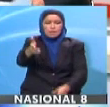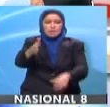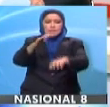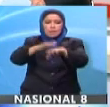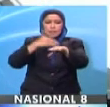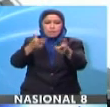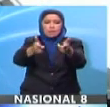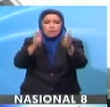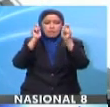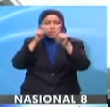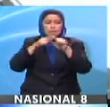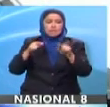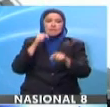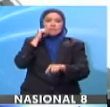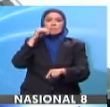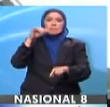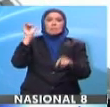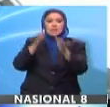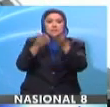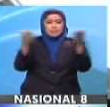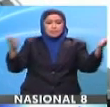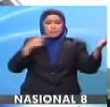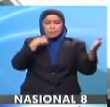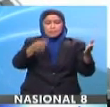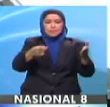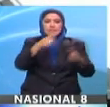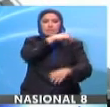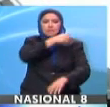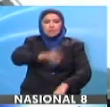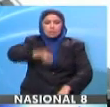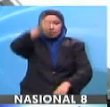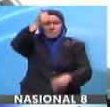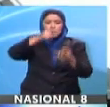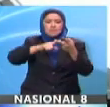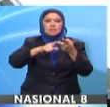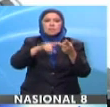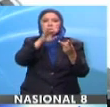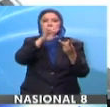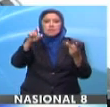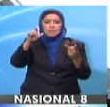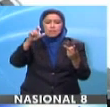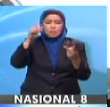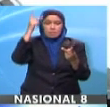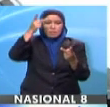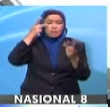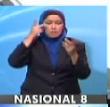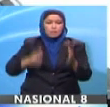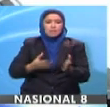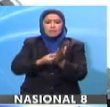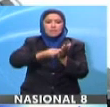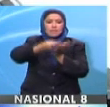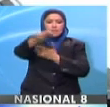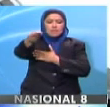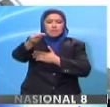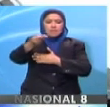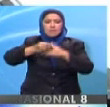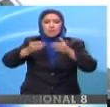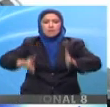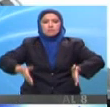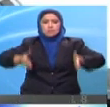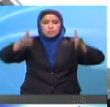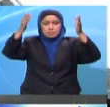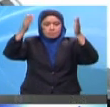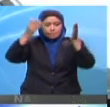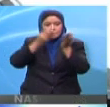melaporkan seorang pegawai atasan Mara pegawai kanan dan bekas ahli politik membeli sebuah blok pangsapuri di Melbourne menggunakan